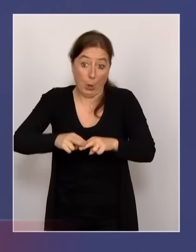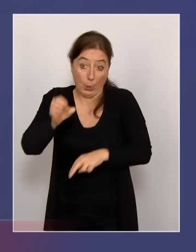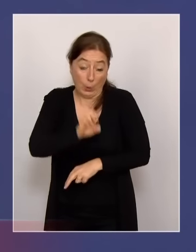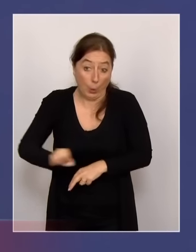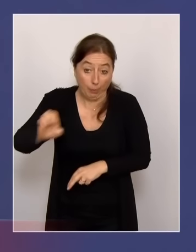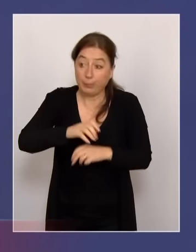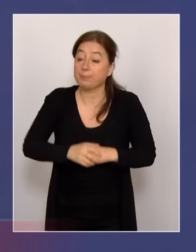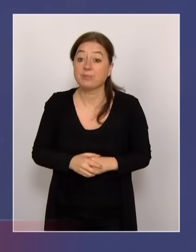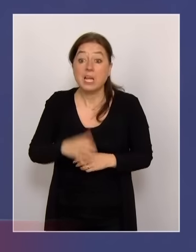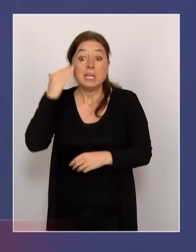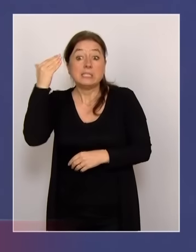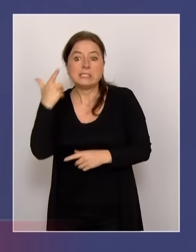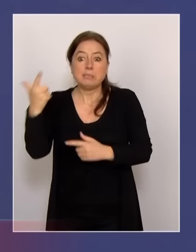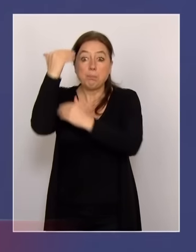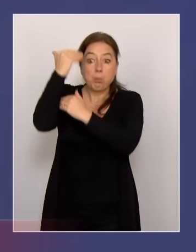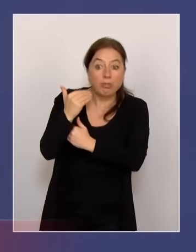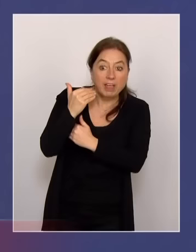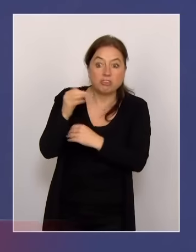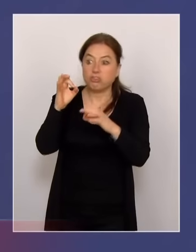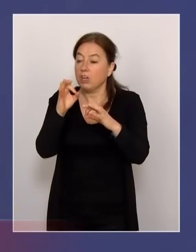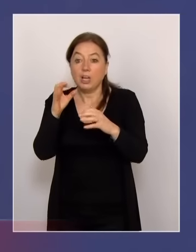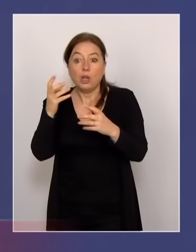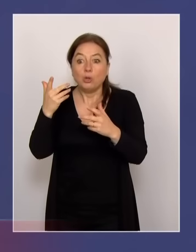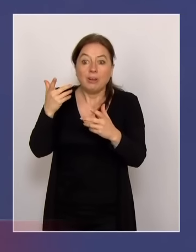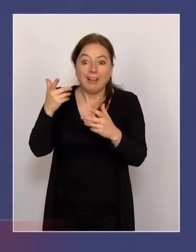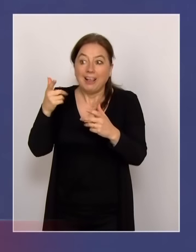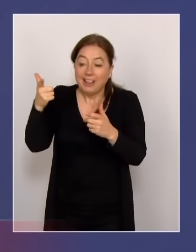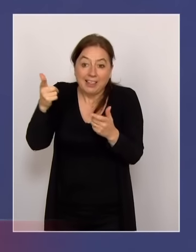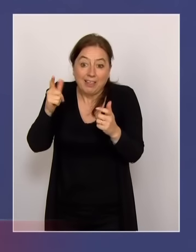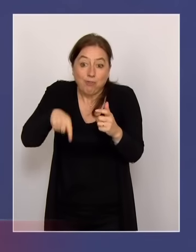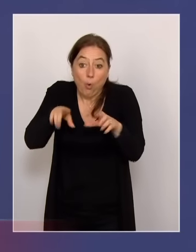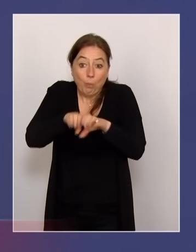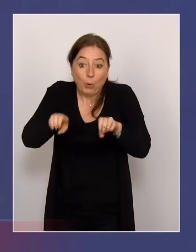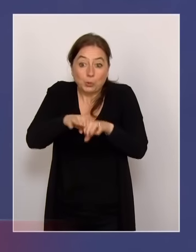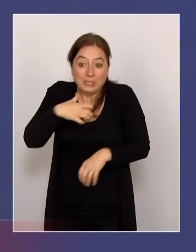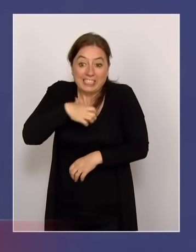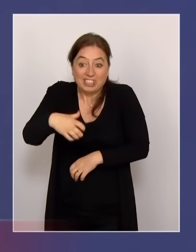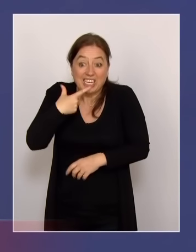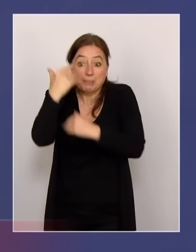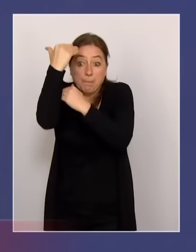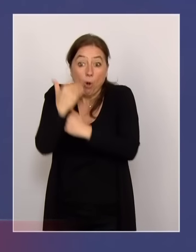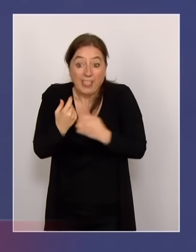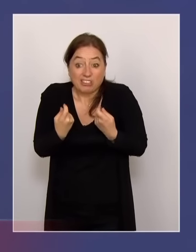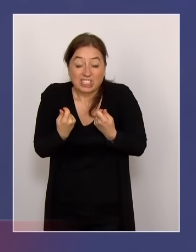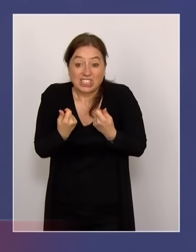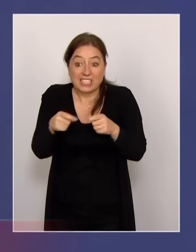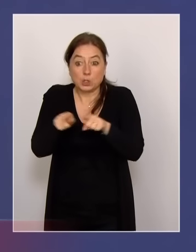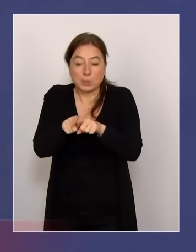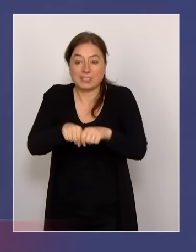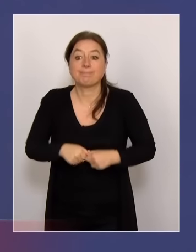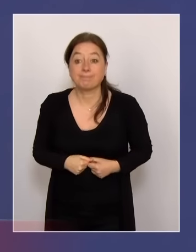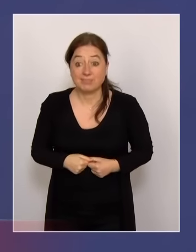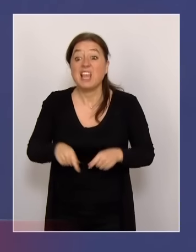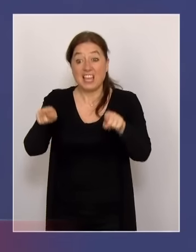créer ses richesses et les redistribuer. Mais elle est dans un moment où elle peut mourir d'elle-même parce que nous